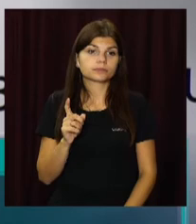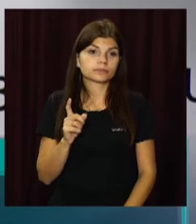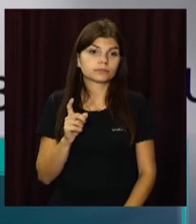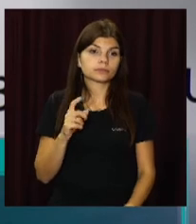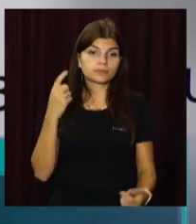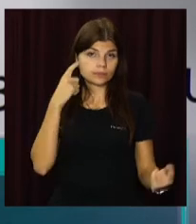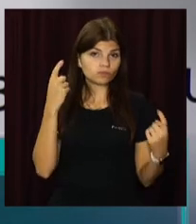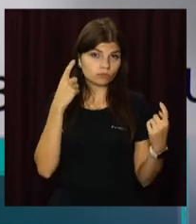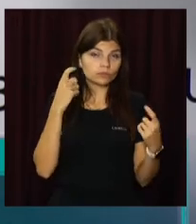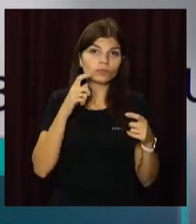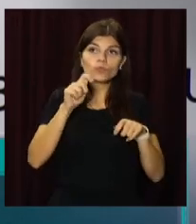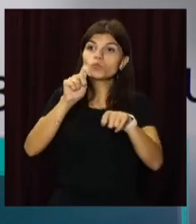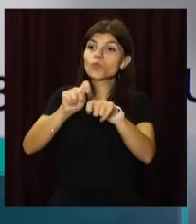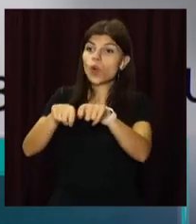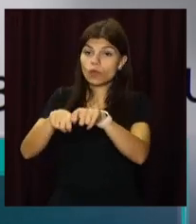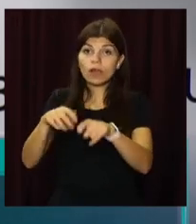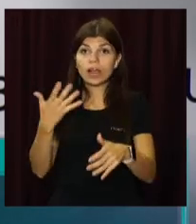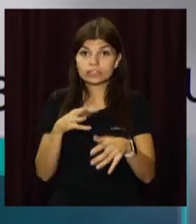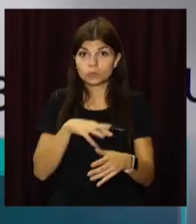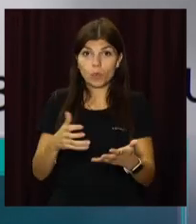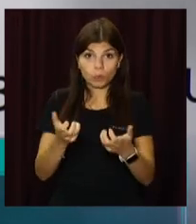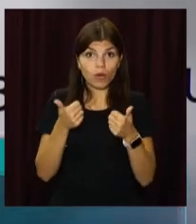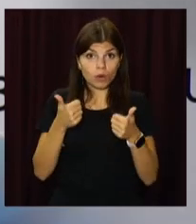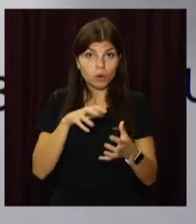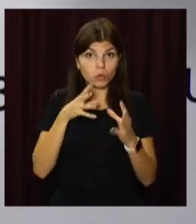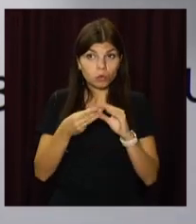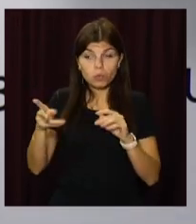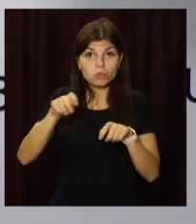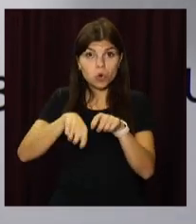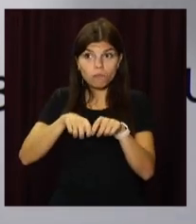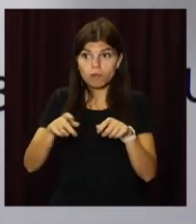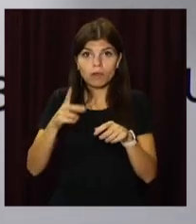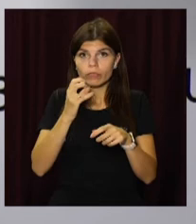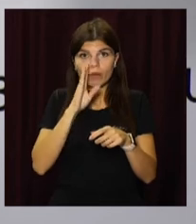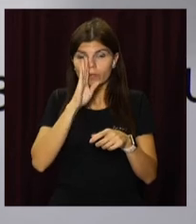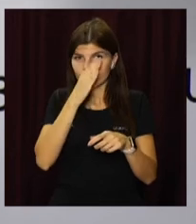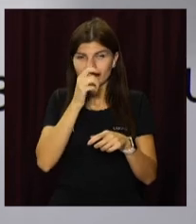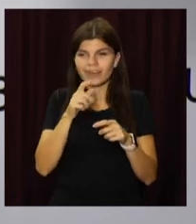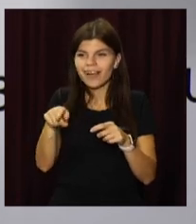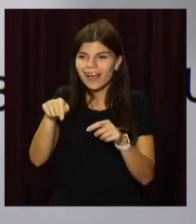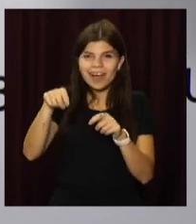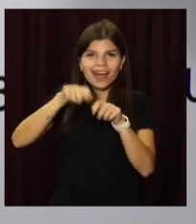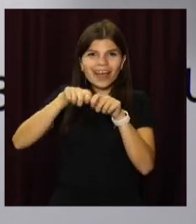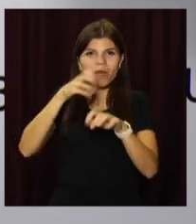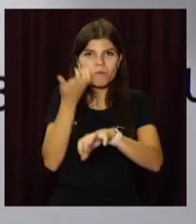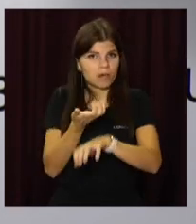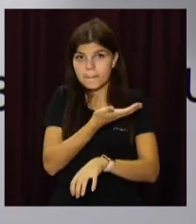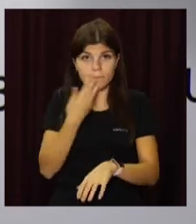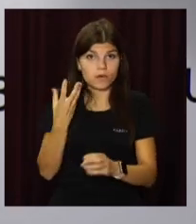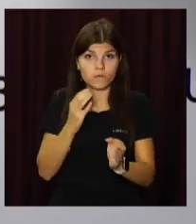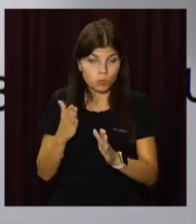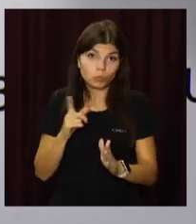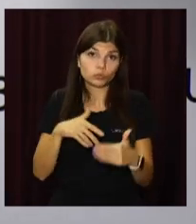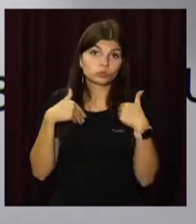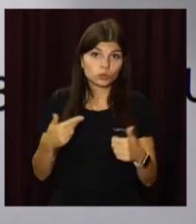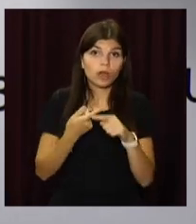дані громадського моніторингу. Якщо ми отримаємо хороші результати, буде хороше сходження, то тоді вже буде пропозиція, щоб